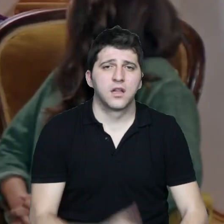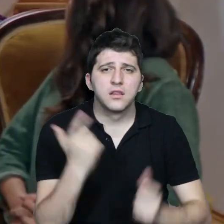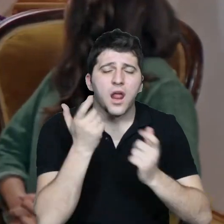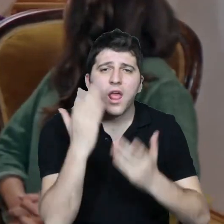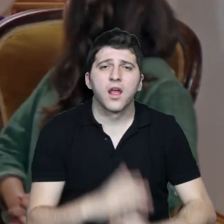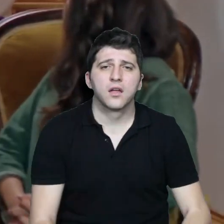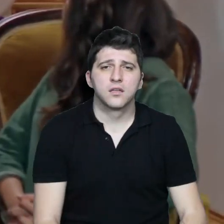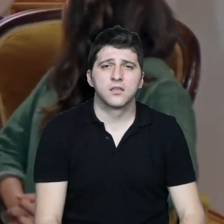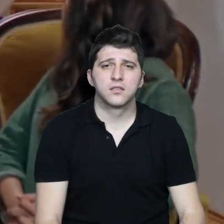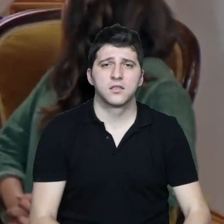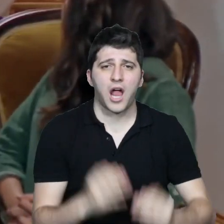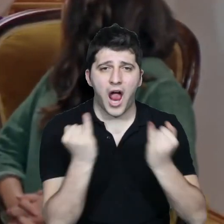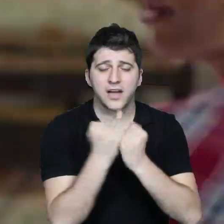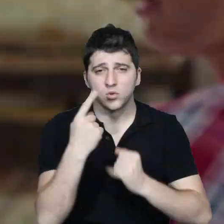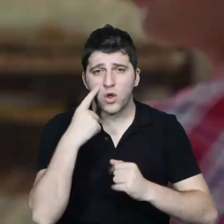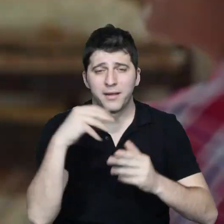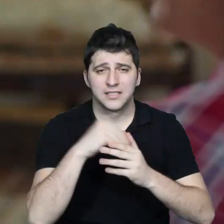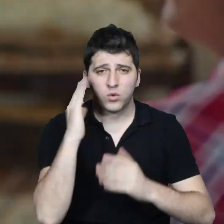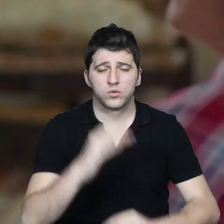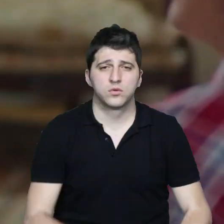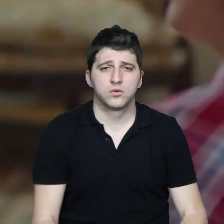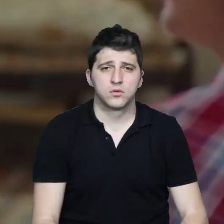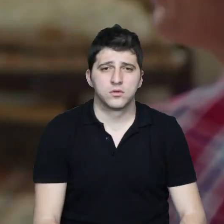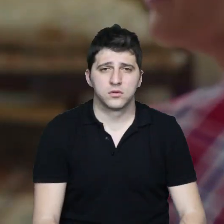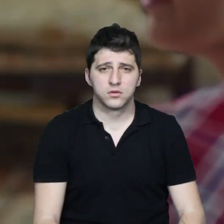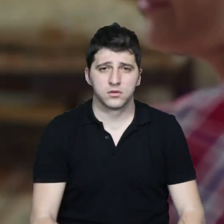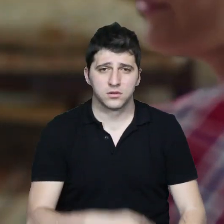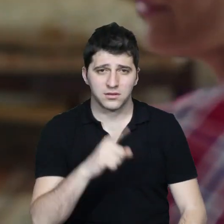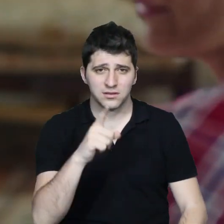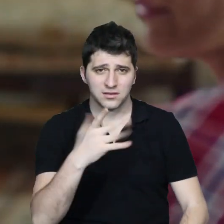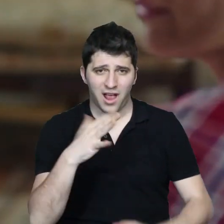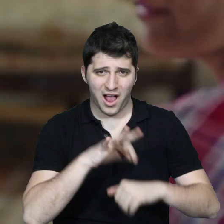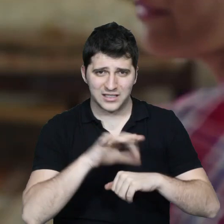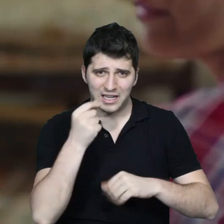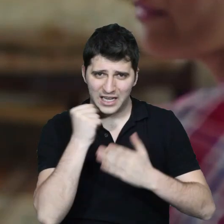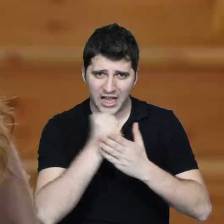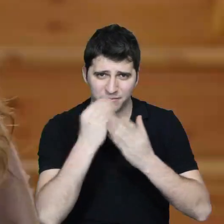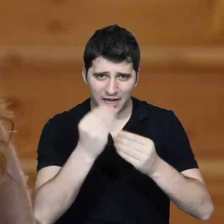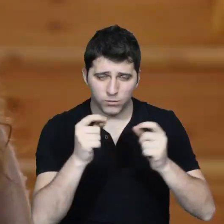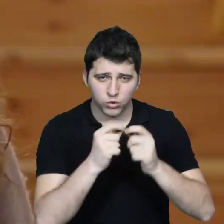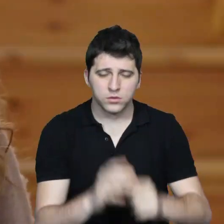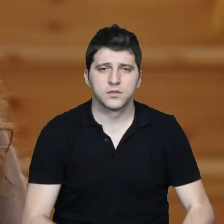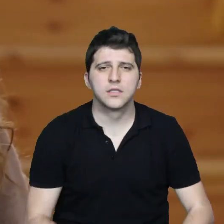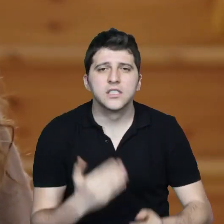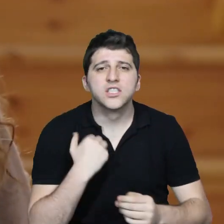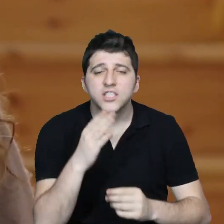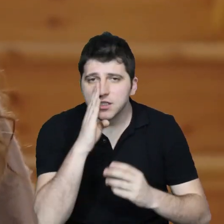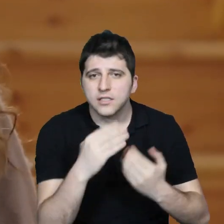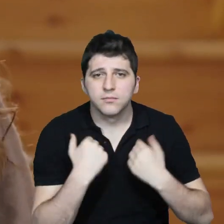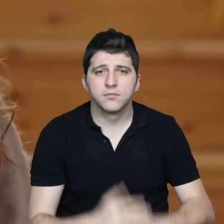nereye? Kardeşimizi görmeye. Sana sağlık ocağında ilaç mı içirttiler Burcu? Ya ben